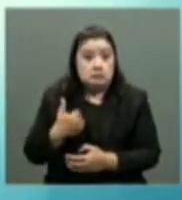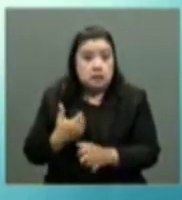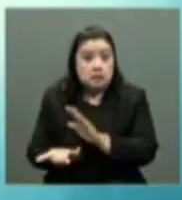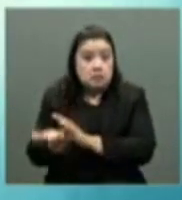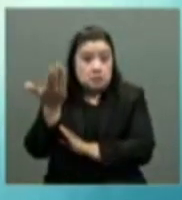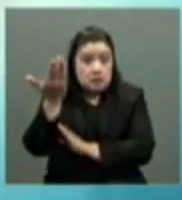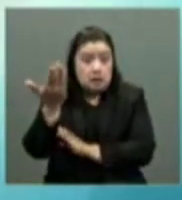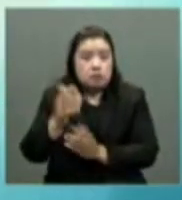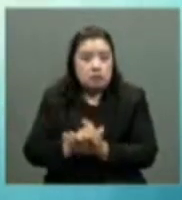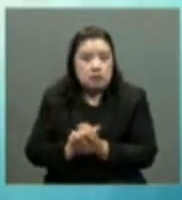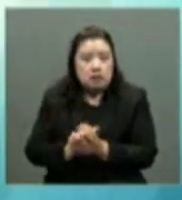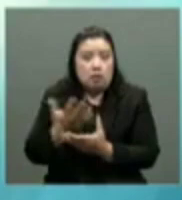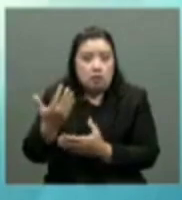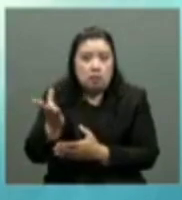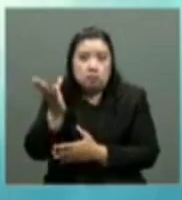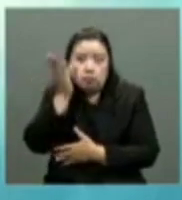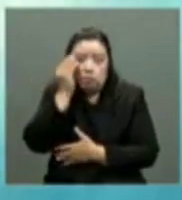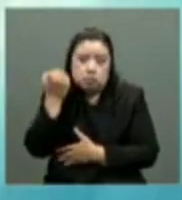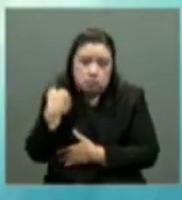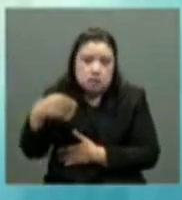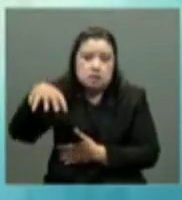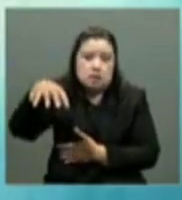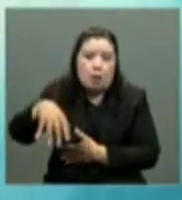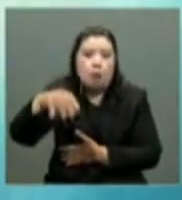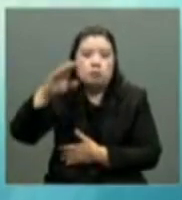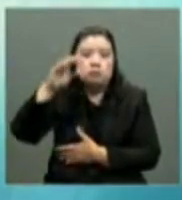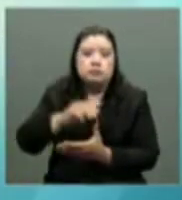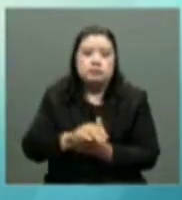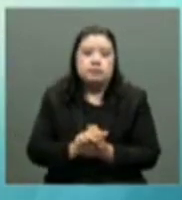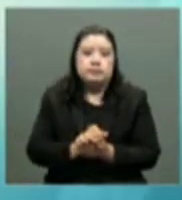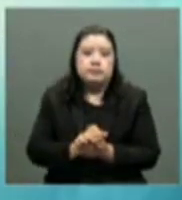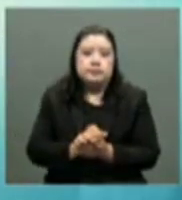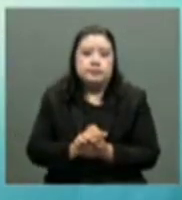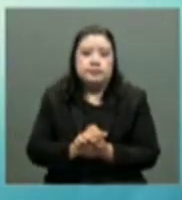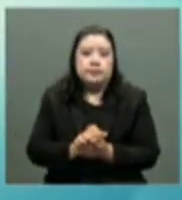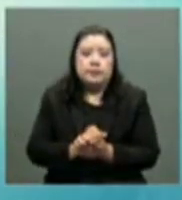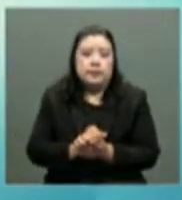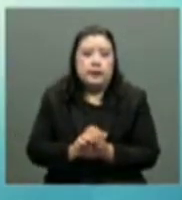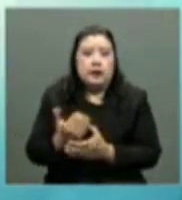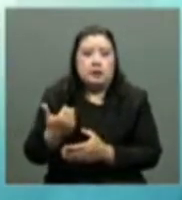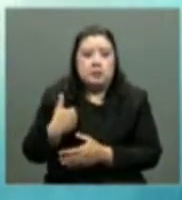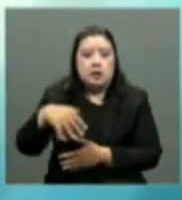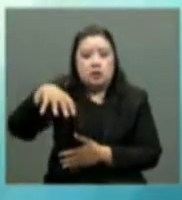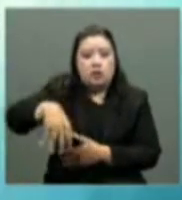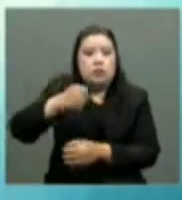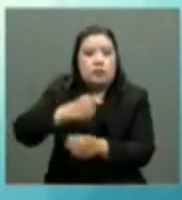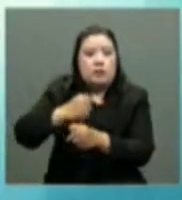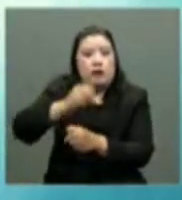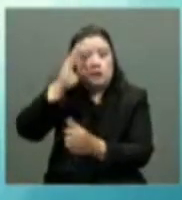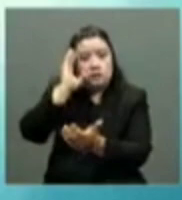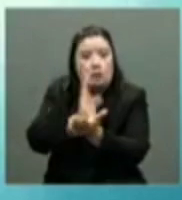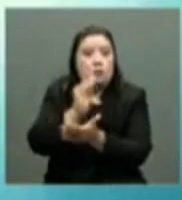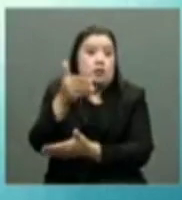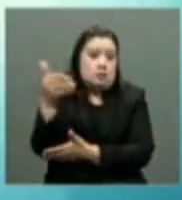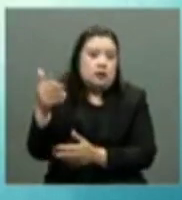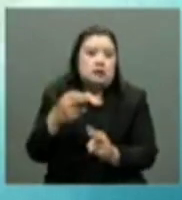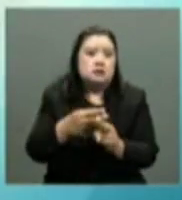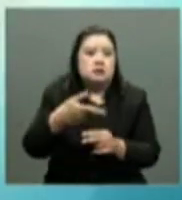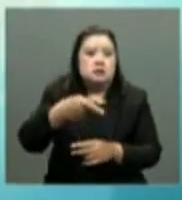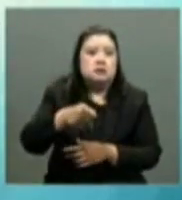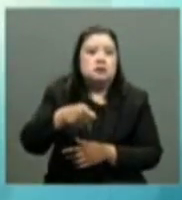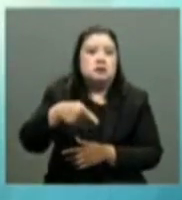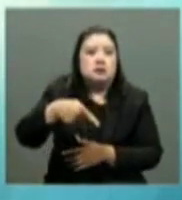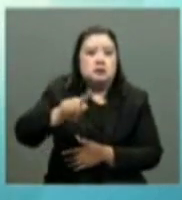ท่านโฆษกกรมตำรวจบอกว่าประธานโทษสำนักงานตำรวจแห่งชาตินะครับท่านปิยะอุทาโยบอกว่